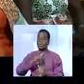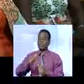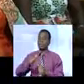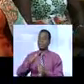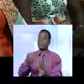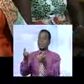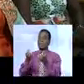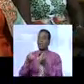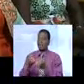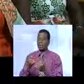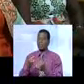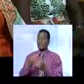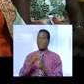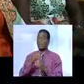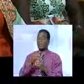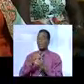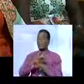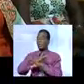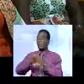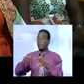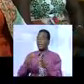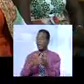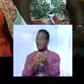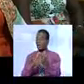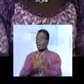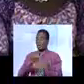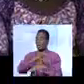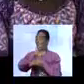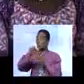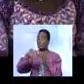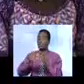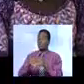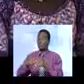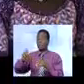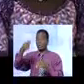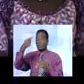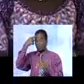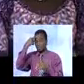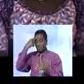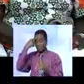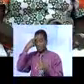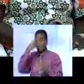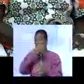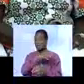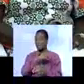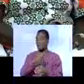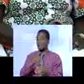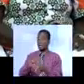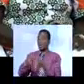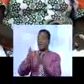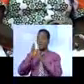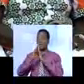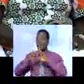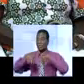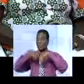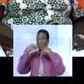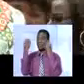tout attendre de l'État et qui réclament une société, un environnement plus favorable à la